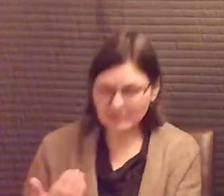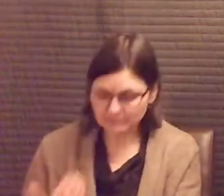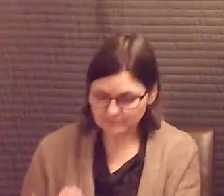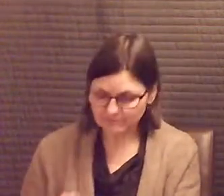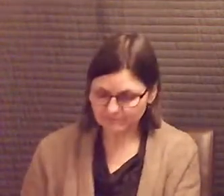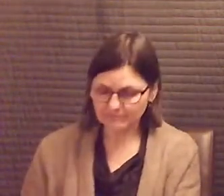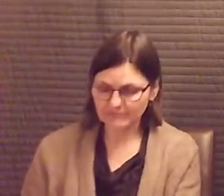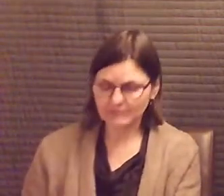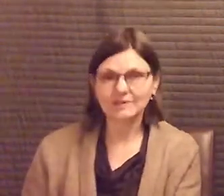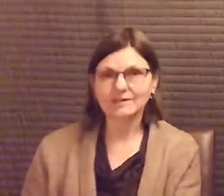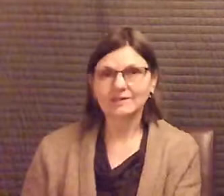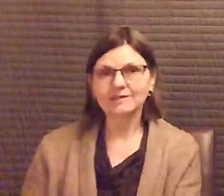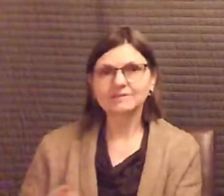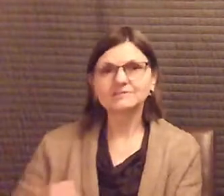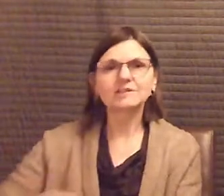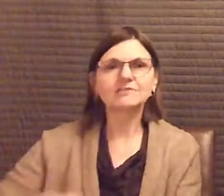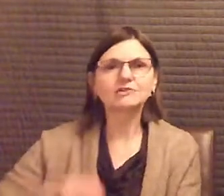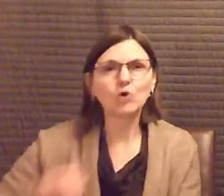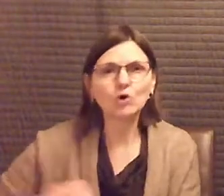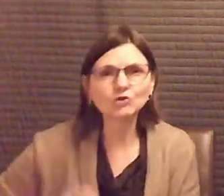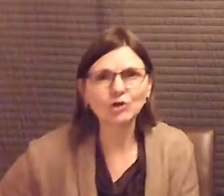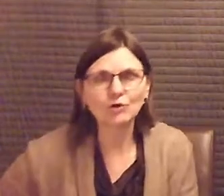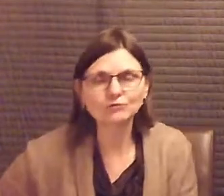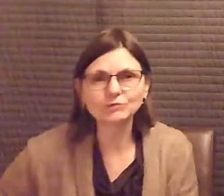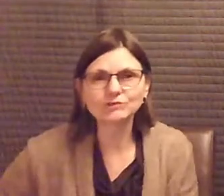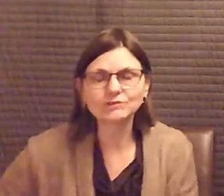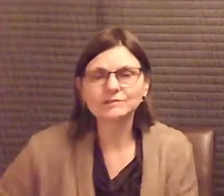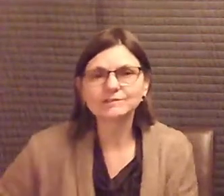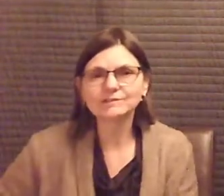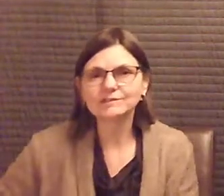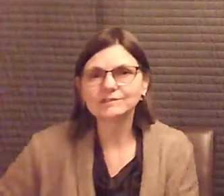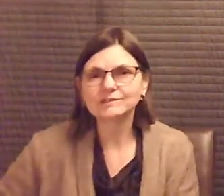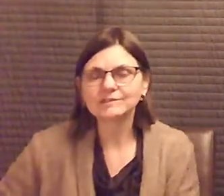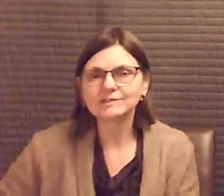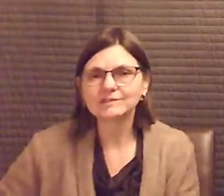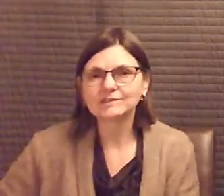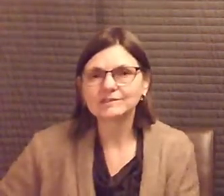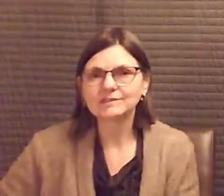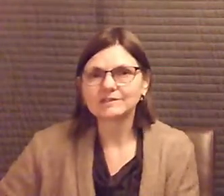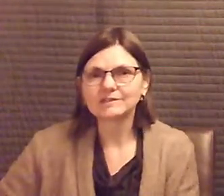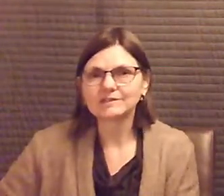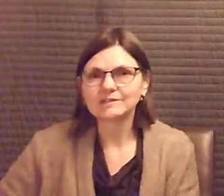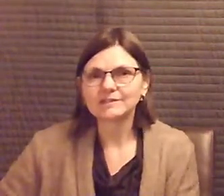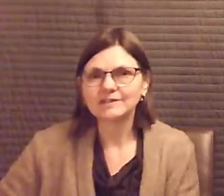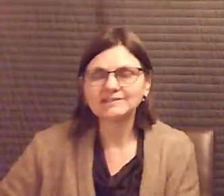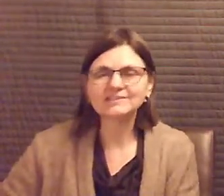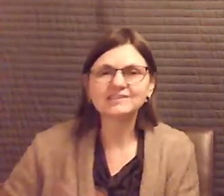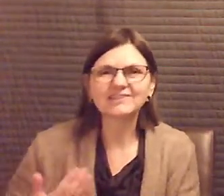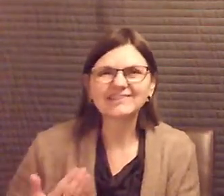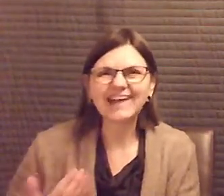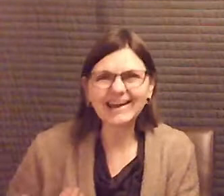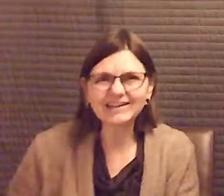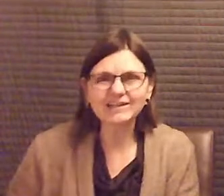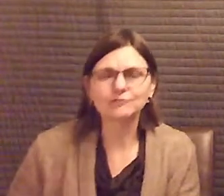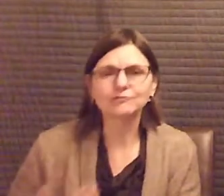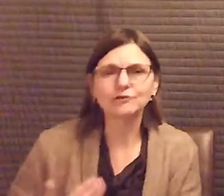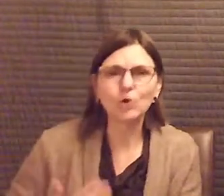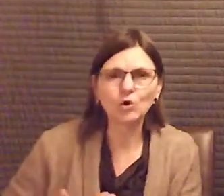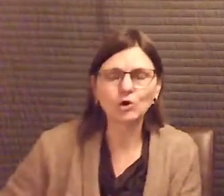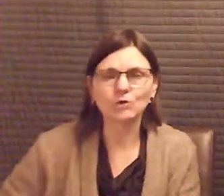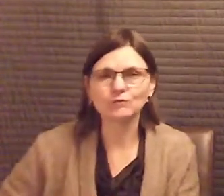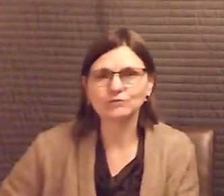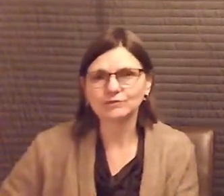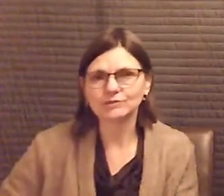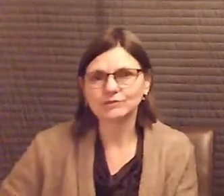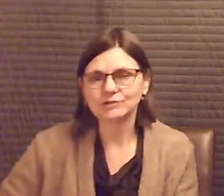van het duwen van de liefde ziel is ongeloof doet is de lieve familie het is het kwaadaardige van